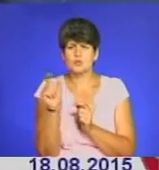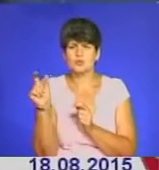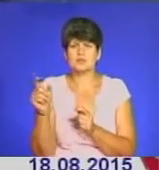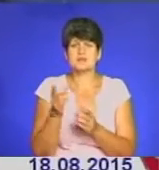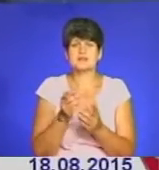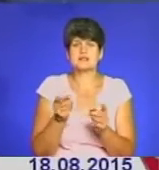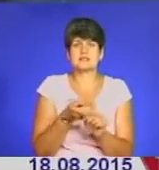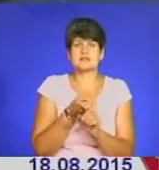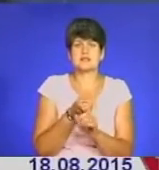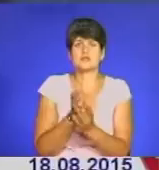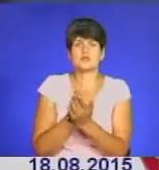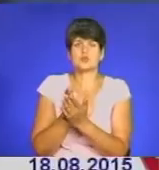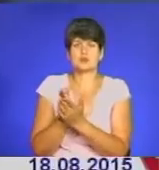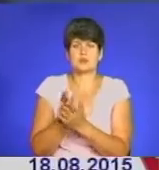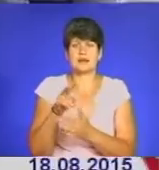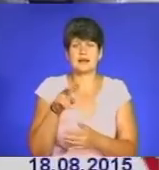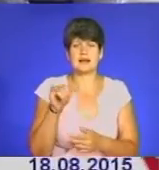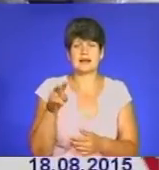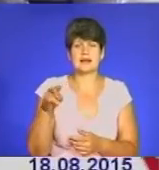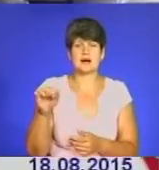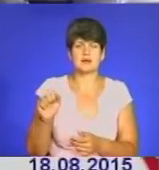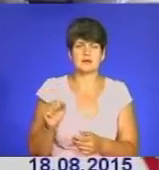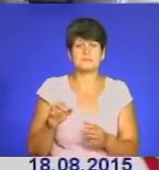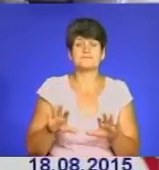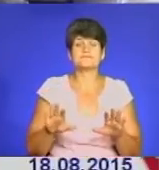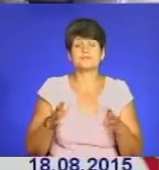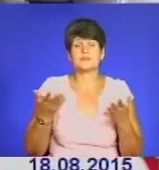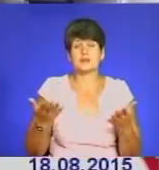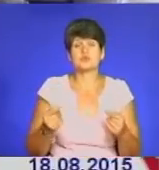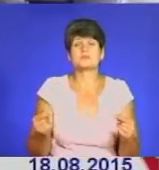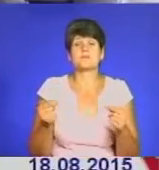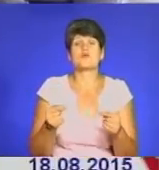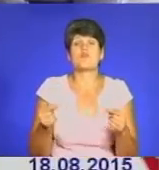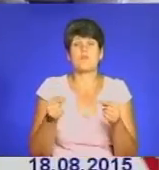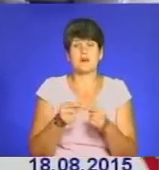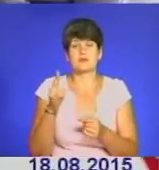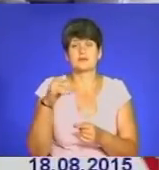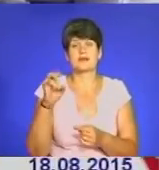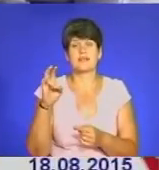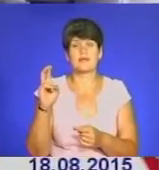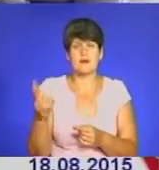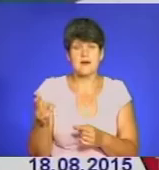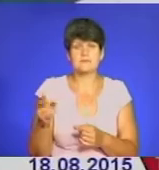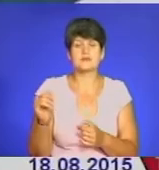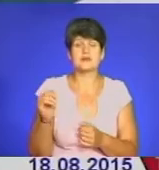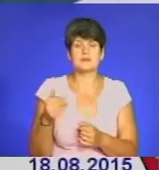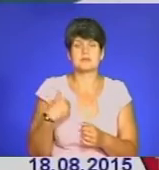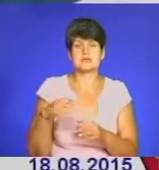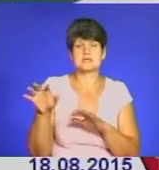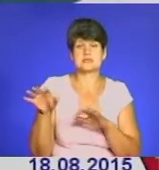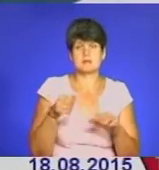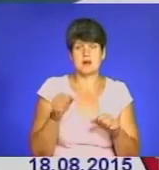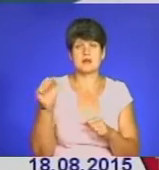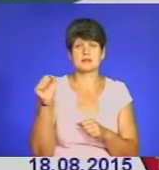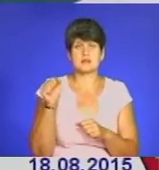співслужбовцями Ліліана. Але прикрість така, що співпало ДНК, і ми забрали Андрія